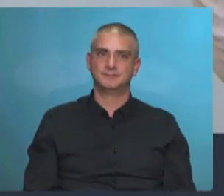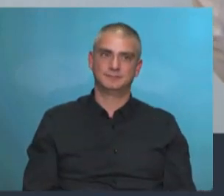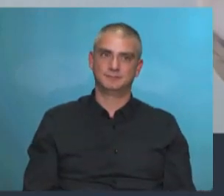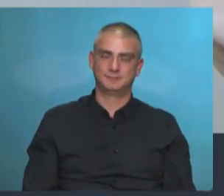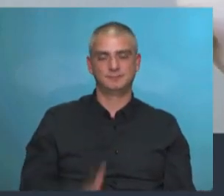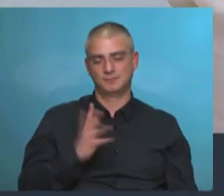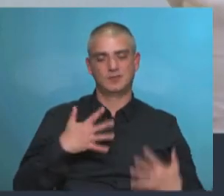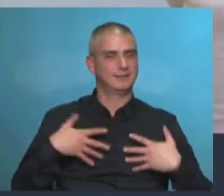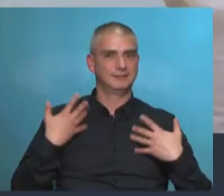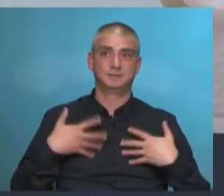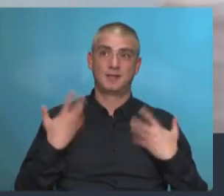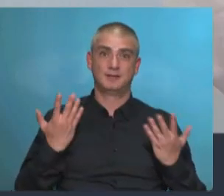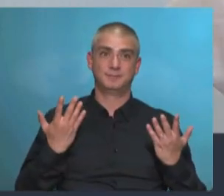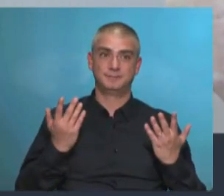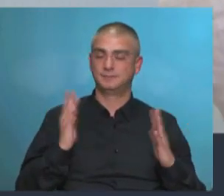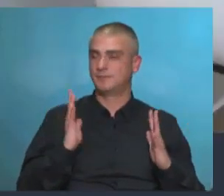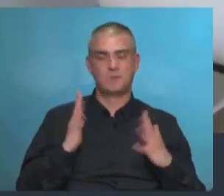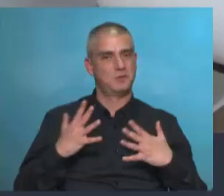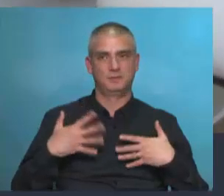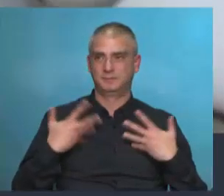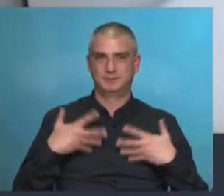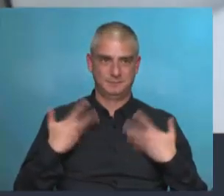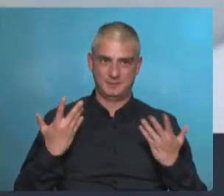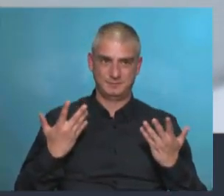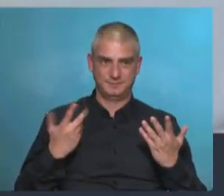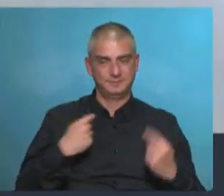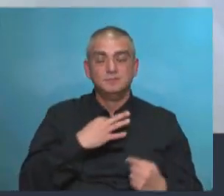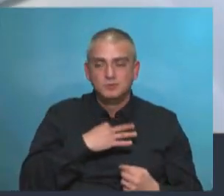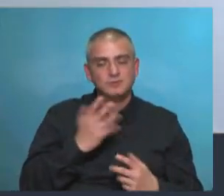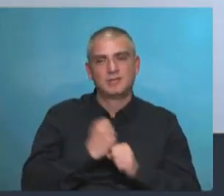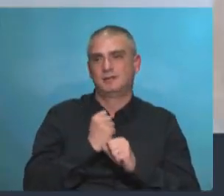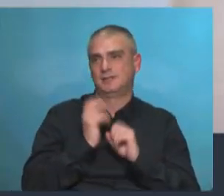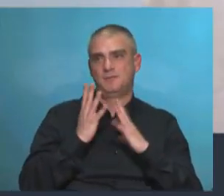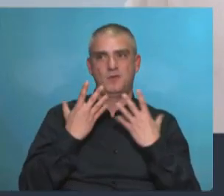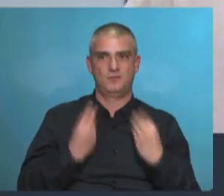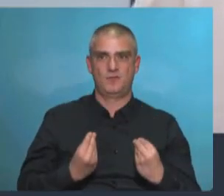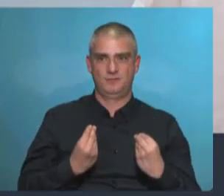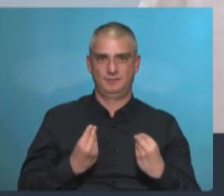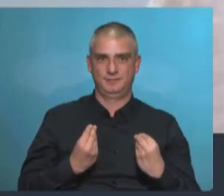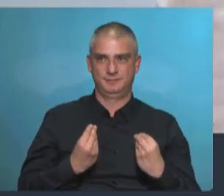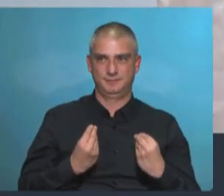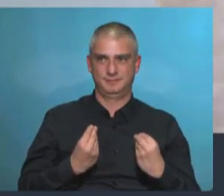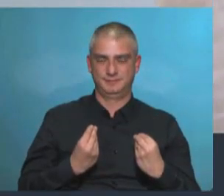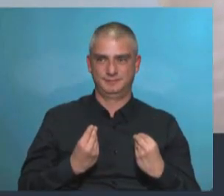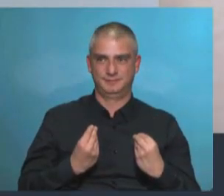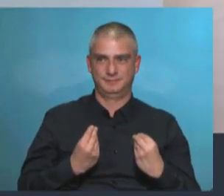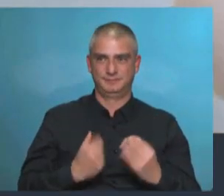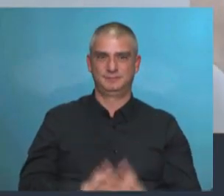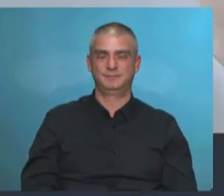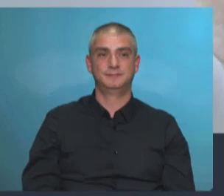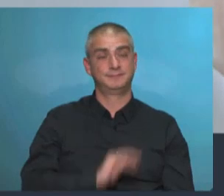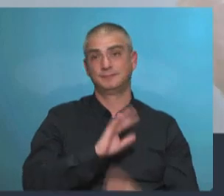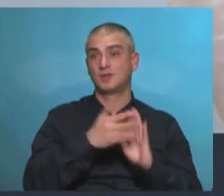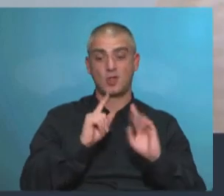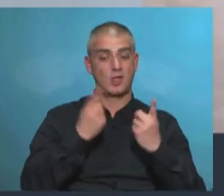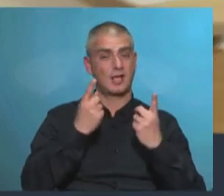מאוד שמחה, וזה מאוד משמח. לי זה מאוד עשה טוב. כל זה קורה